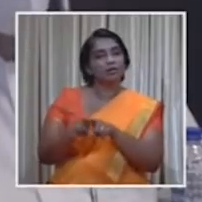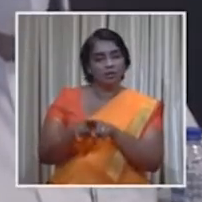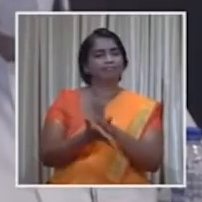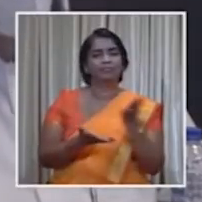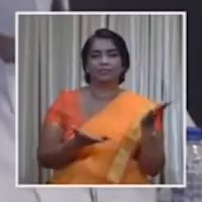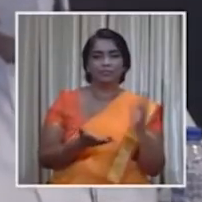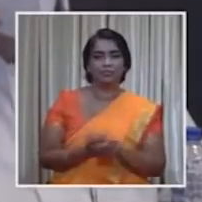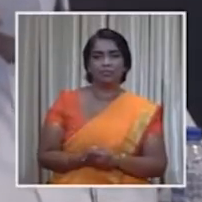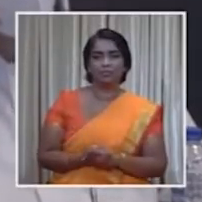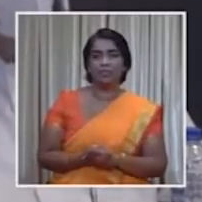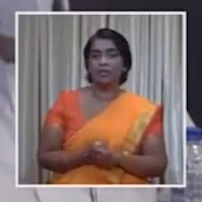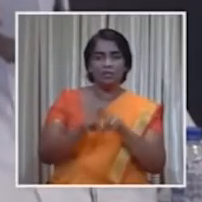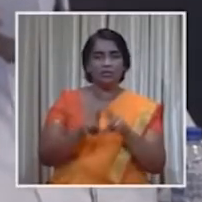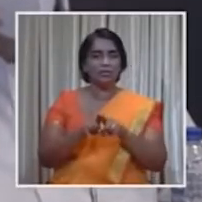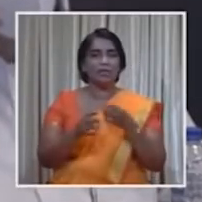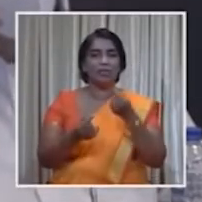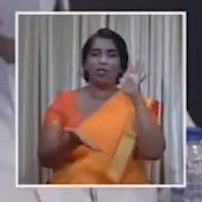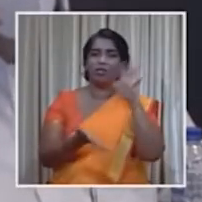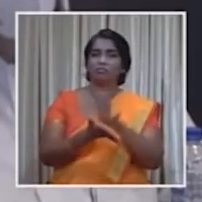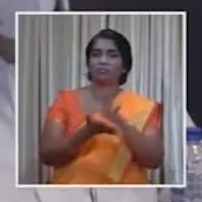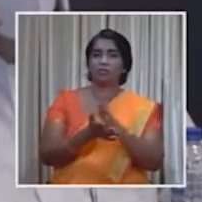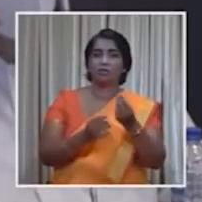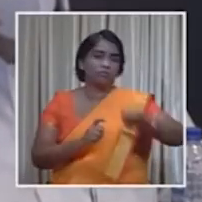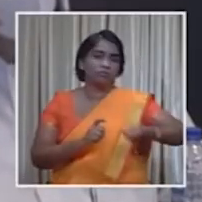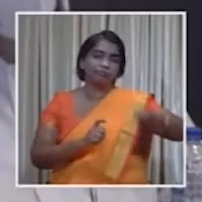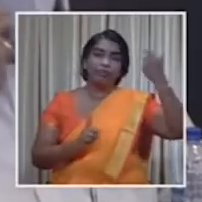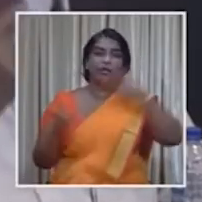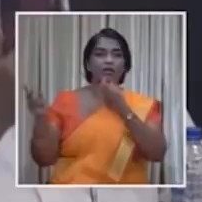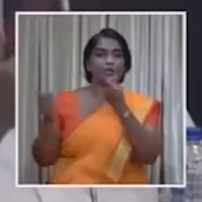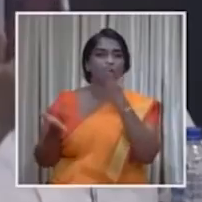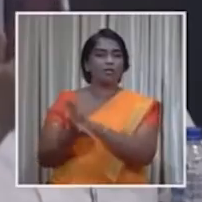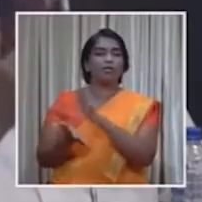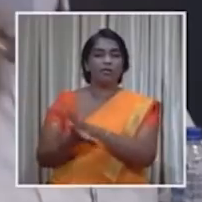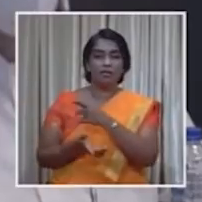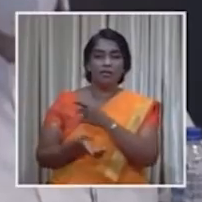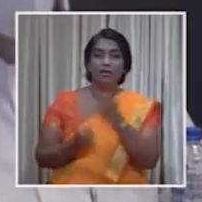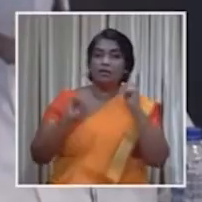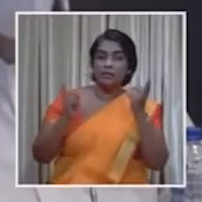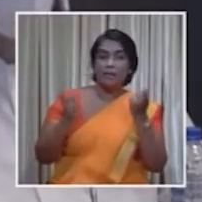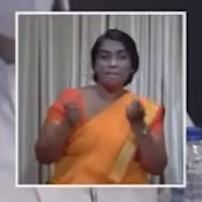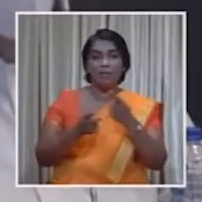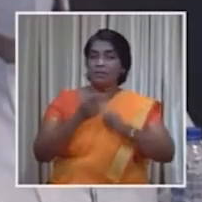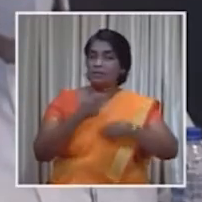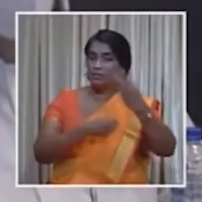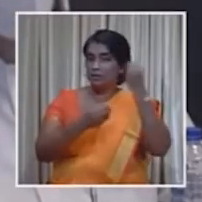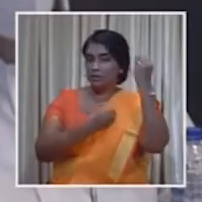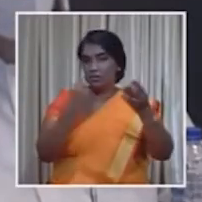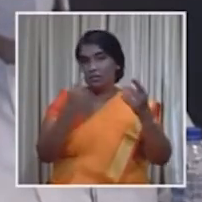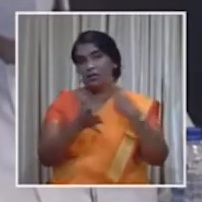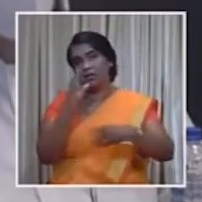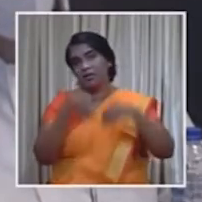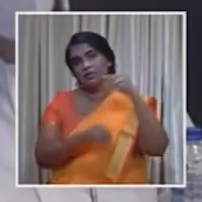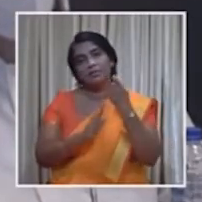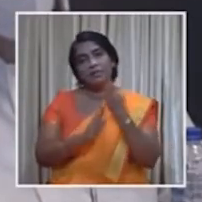අලුත් සෙල්ලම් කරන්න වාගේ සල්ලි ගහ. උද්දමනේ බලන් ඉඳිදී බඩමිල වැඩි වෙනවා. මේ සෙල්ලම් සල්ලි ප්‍රාදේශීය දේශපාලනයකට බෙදලා දේශපාලන න්‍යාය